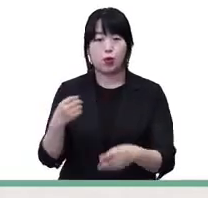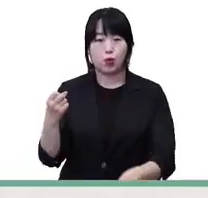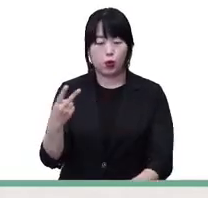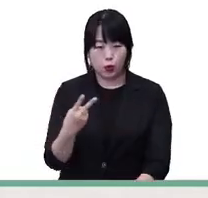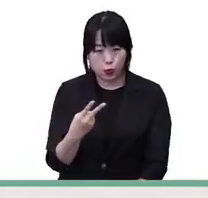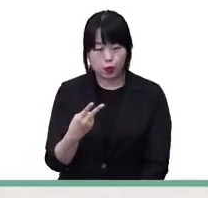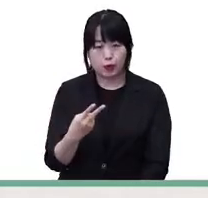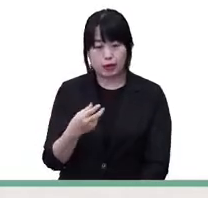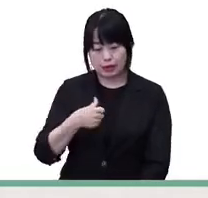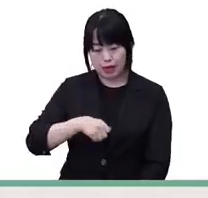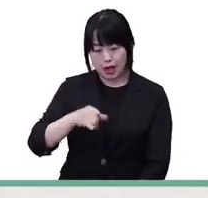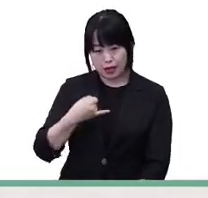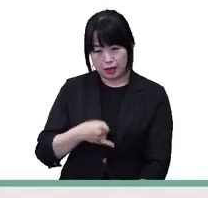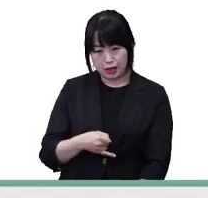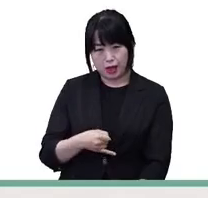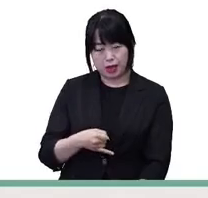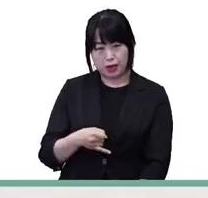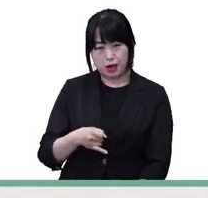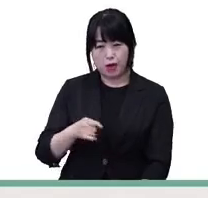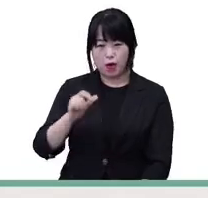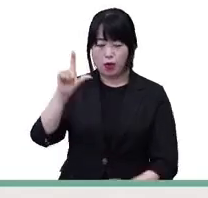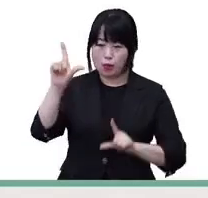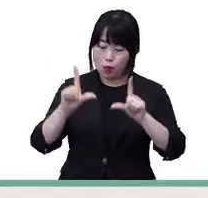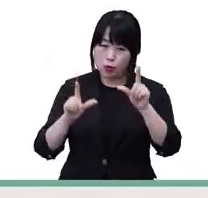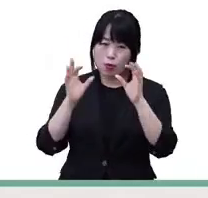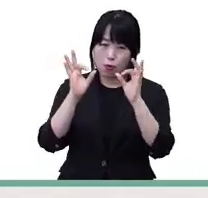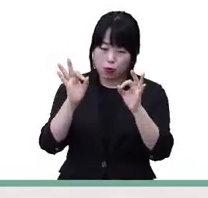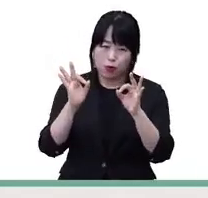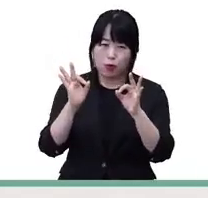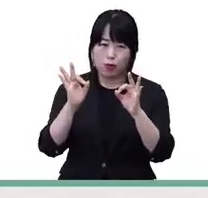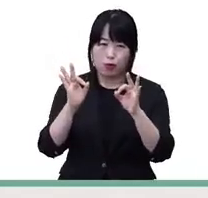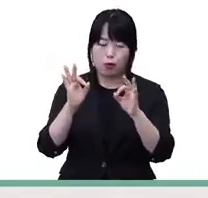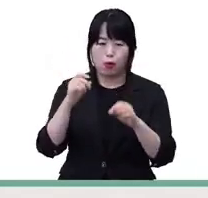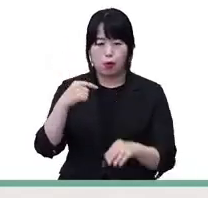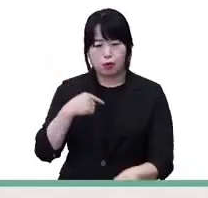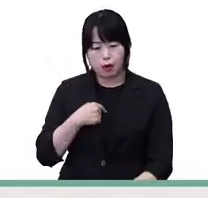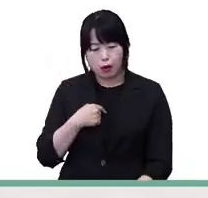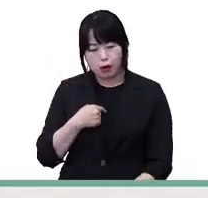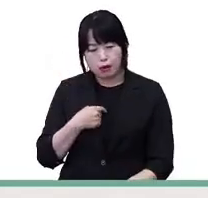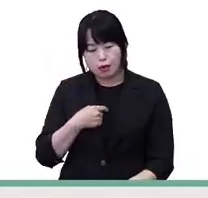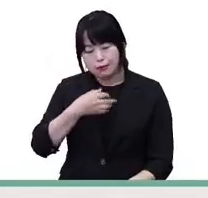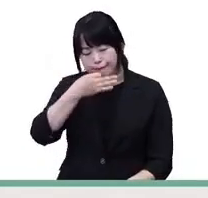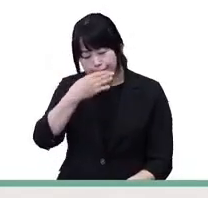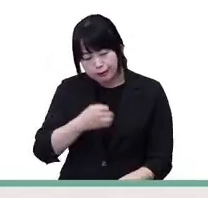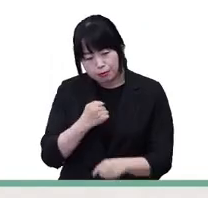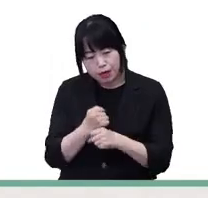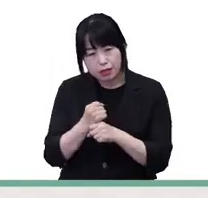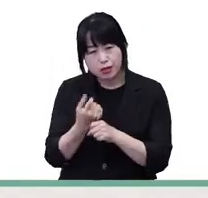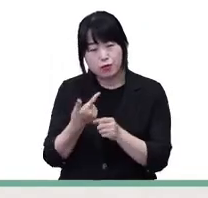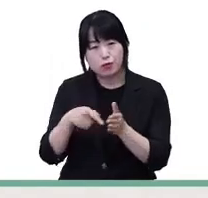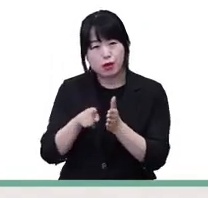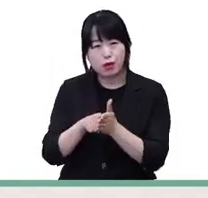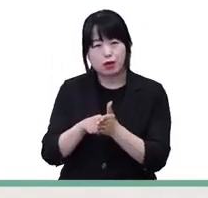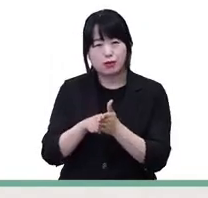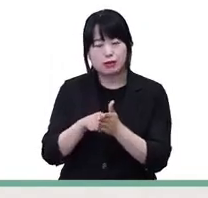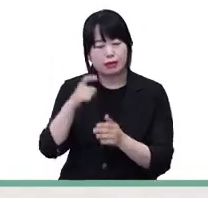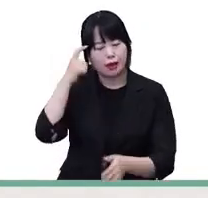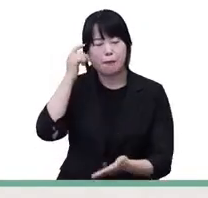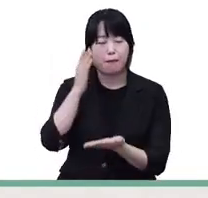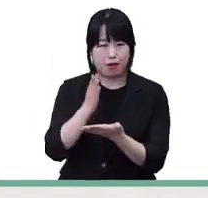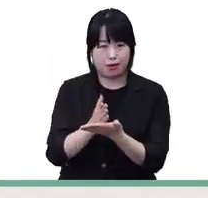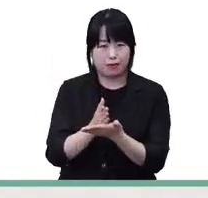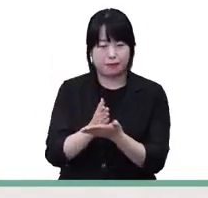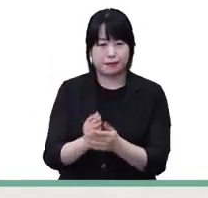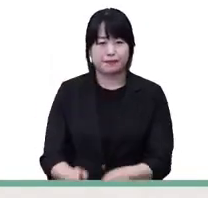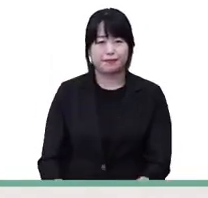아이들이 보이는 이런 변화들을 나를 일부러 힘들게 하기 위해서 이렇게 하는 거야 라는 생각보다 이